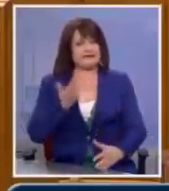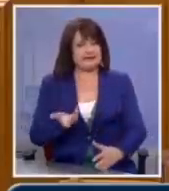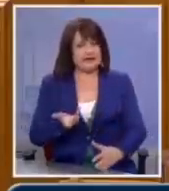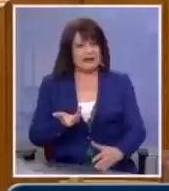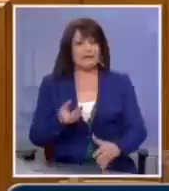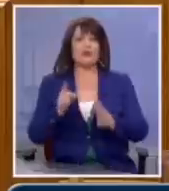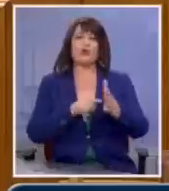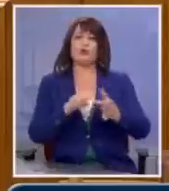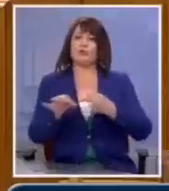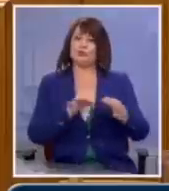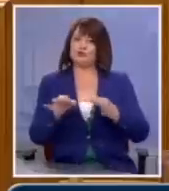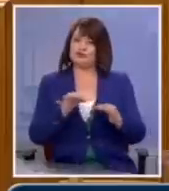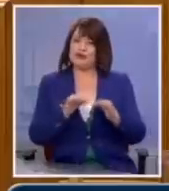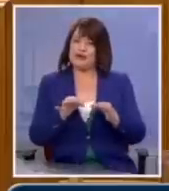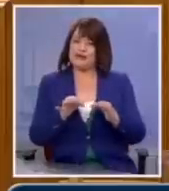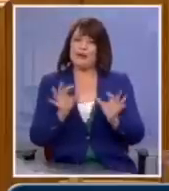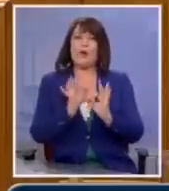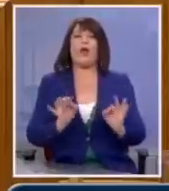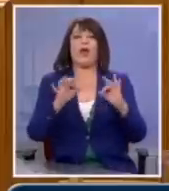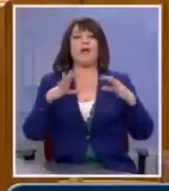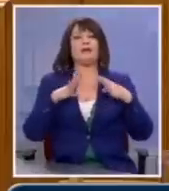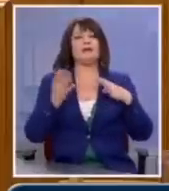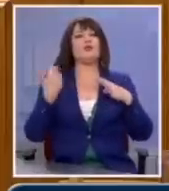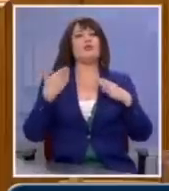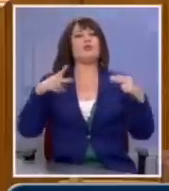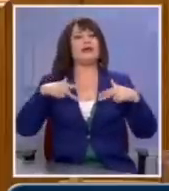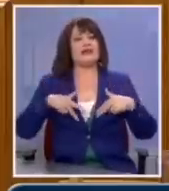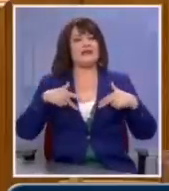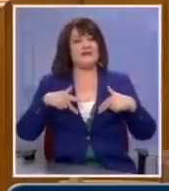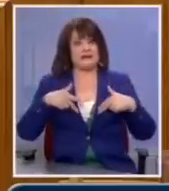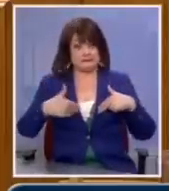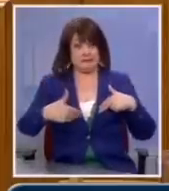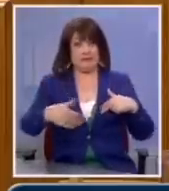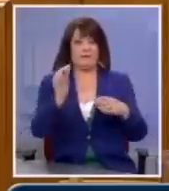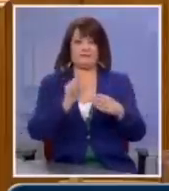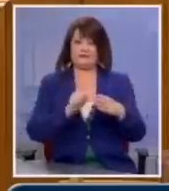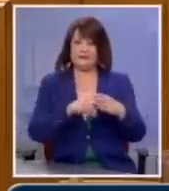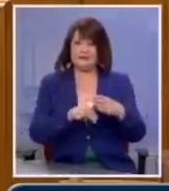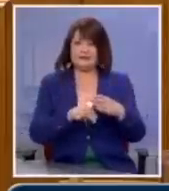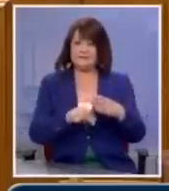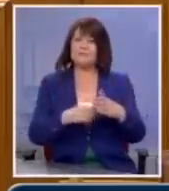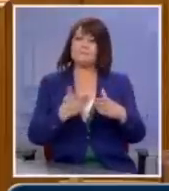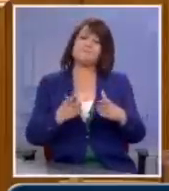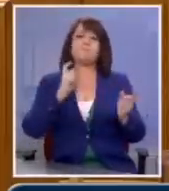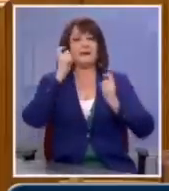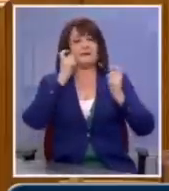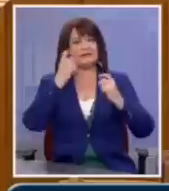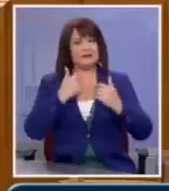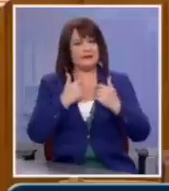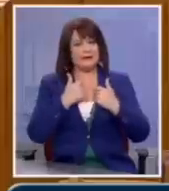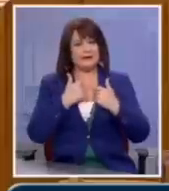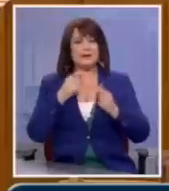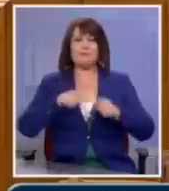ένα νομοσχέδιο που είχε έτοιμο η προηγούμενη κυβέρνηση προς ψήφιση και πήραμε αυτούσιες